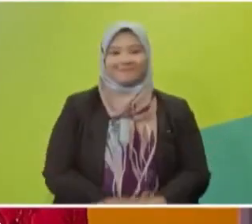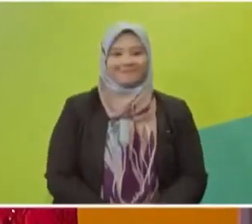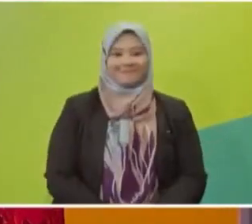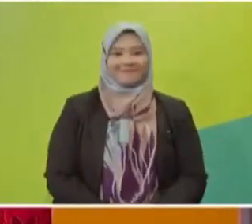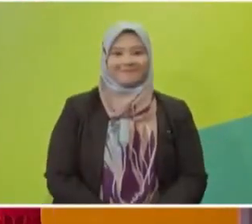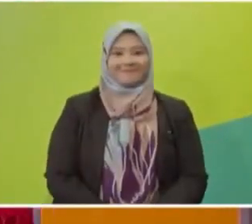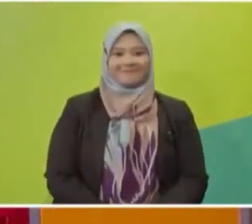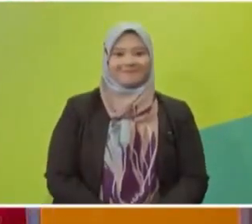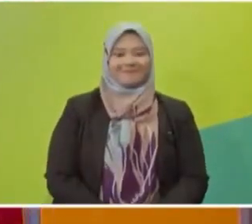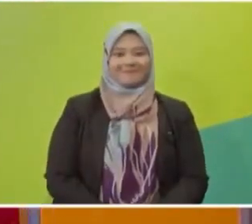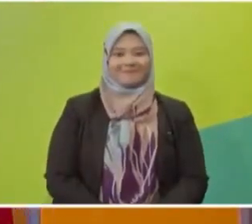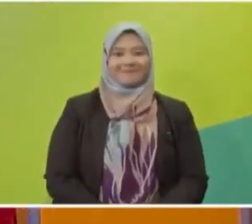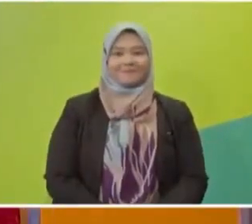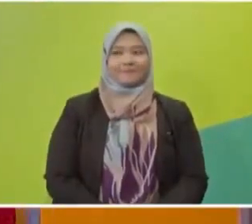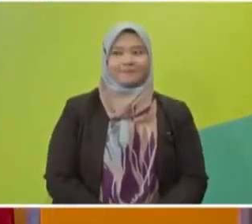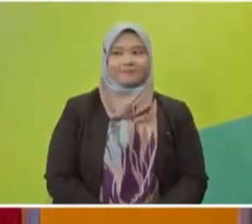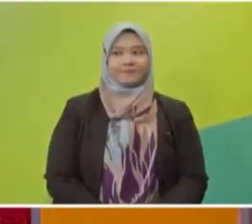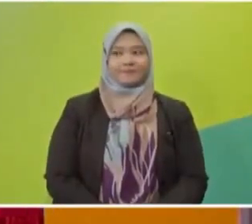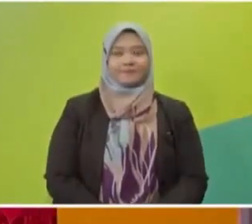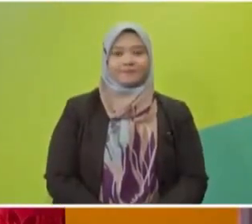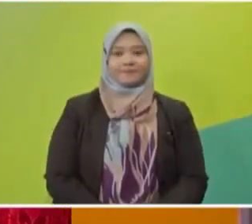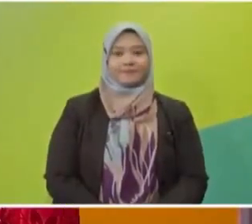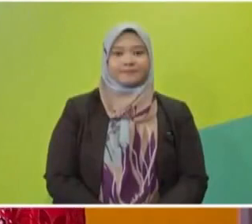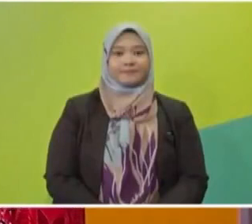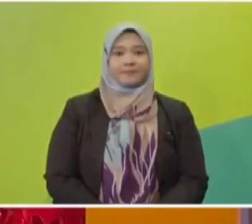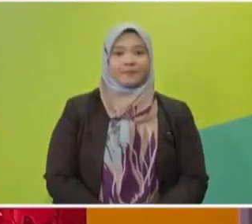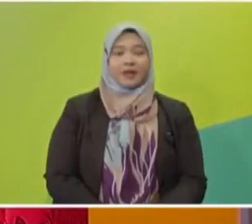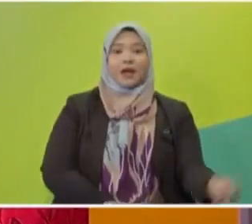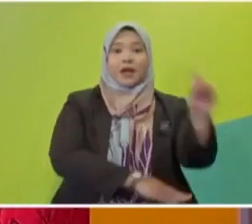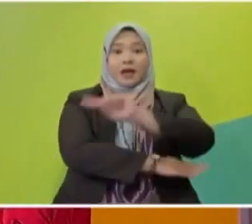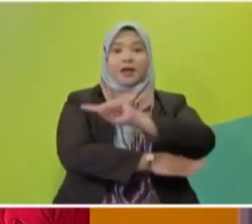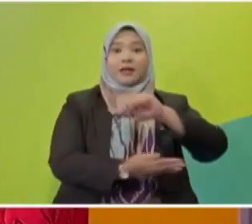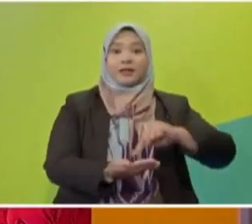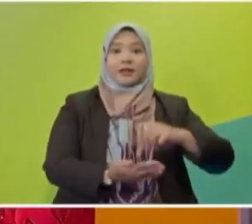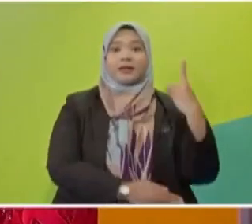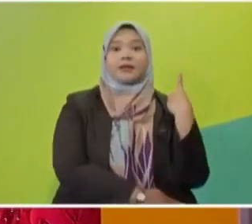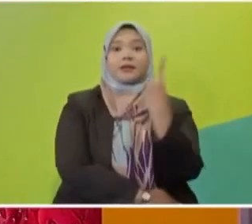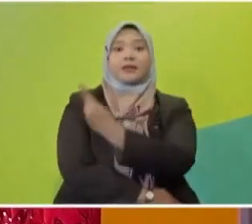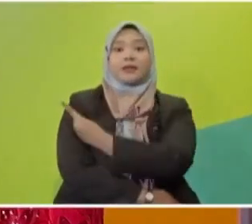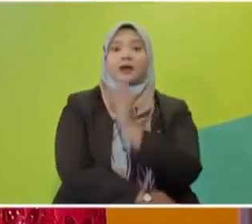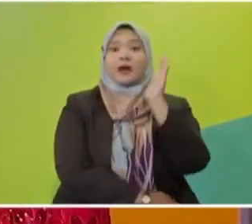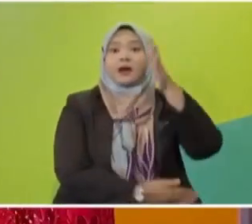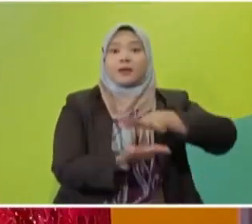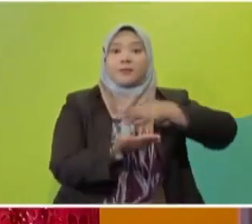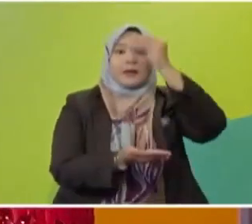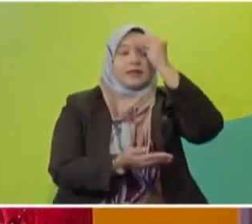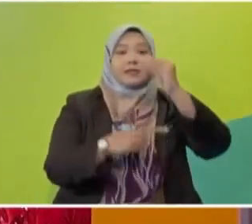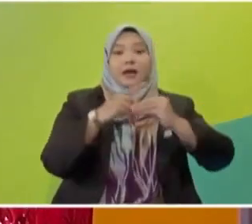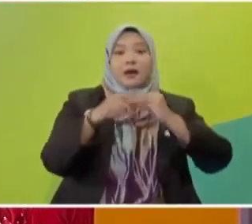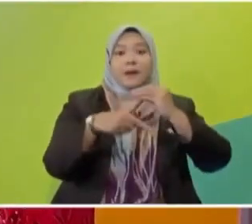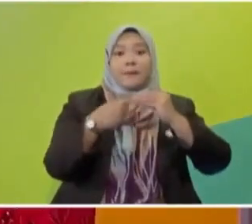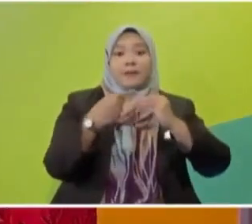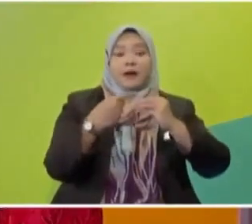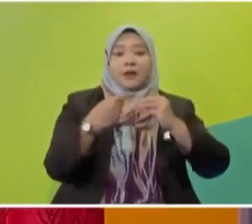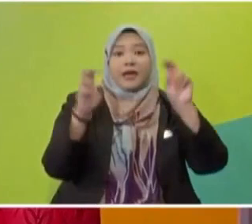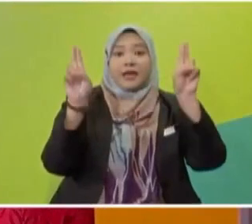Baiklah, sidang penonton dan murid-murid sekalian. Aha. Hari ini kita akan belajar literasi bahasa Melayu bertajuk